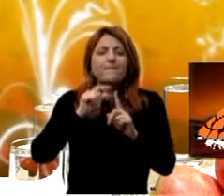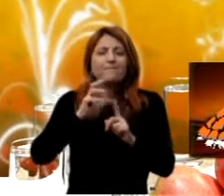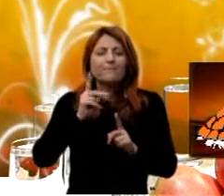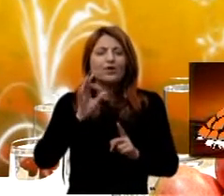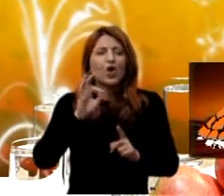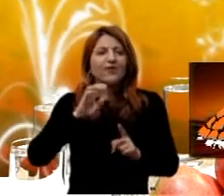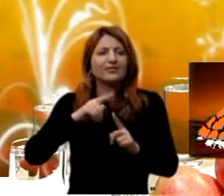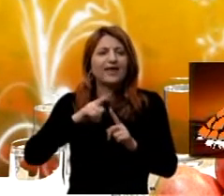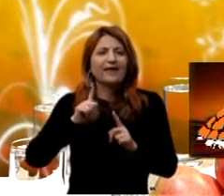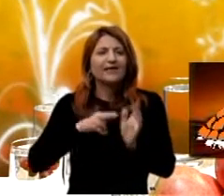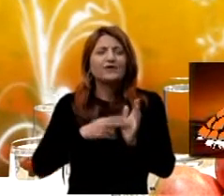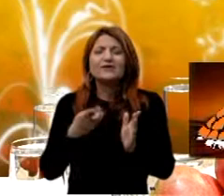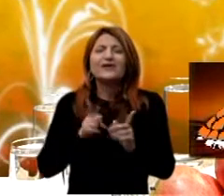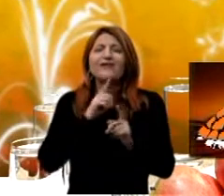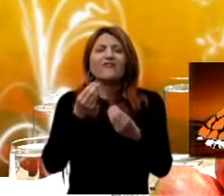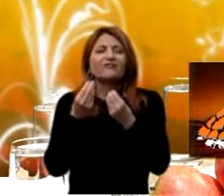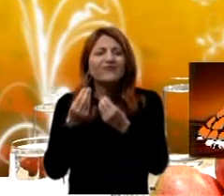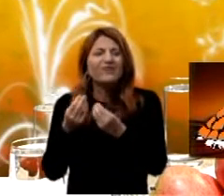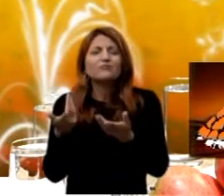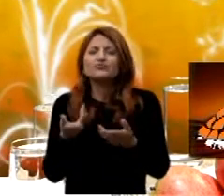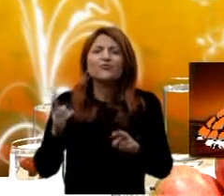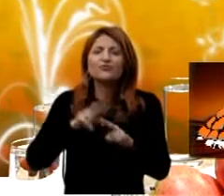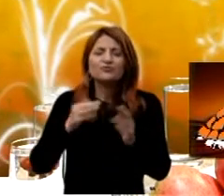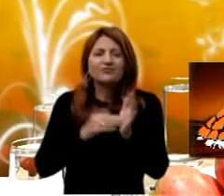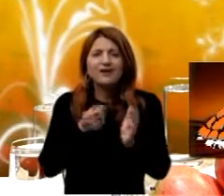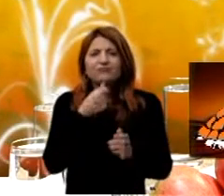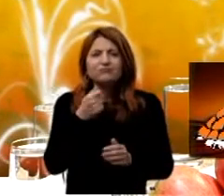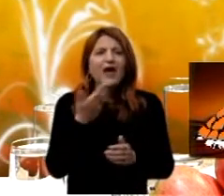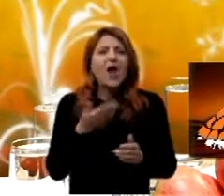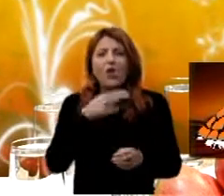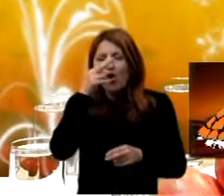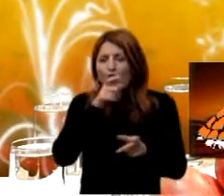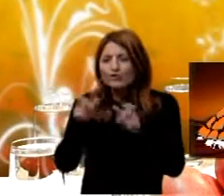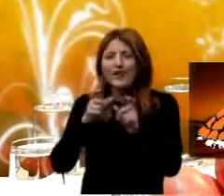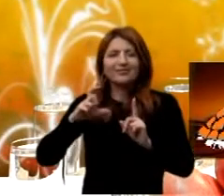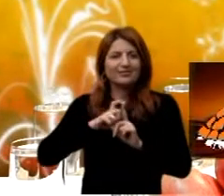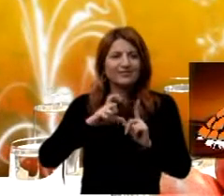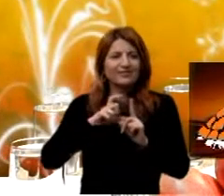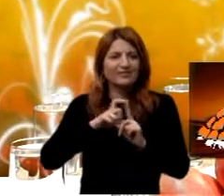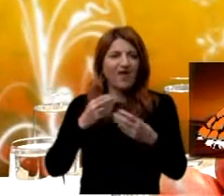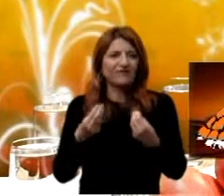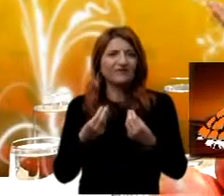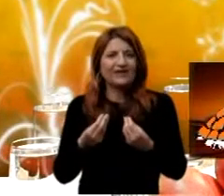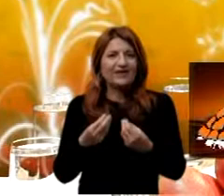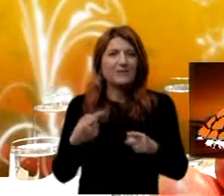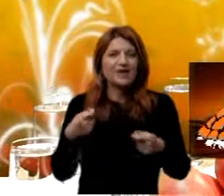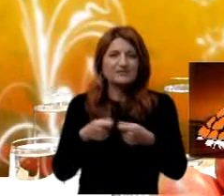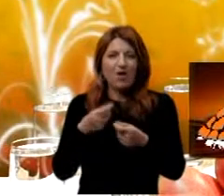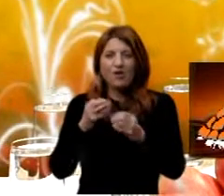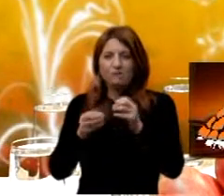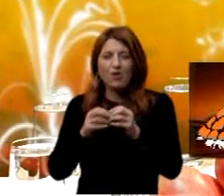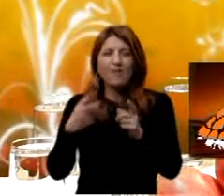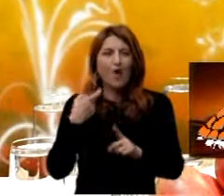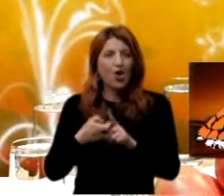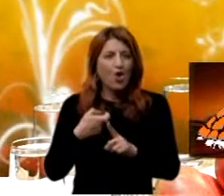uzimati, kakve vitamine uzimati, zašto je potrebno kontrolirati D vitamin u odnosu na te osteoporozne